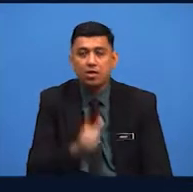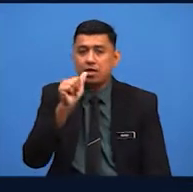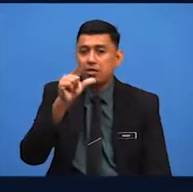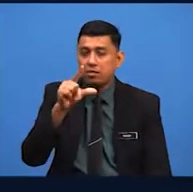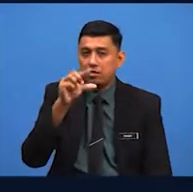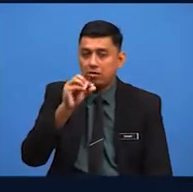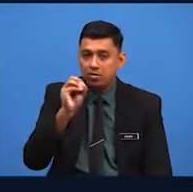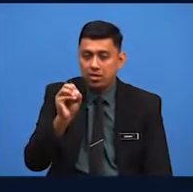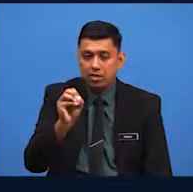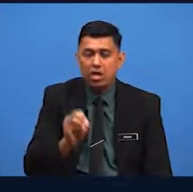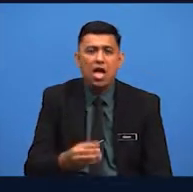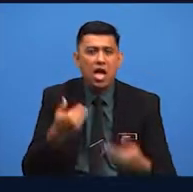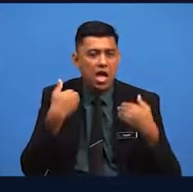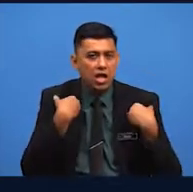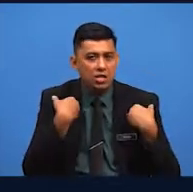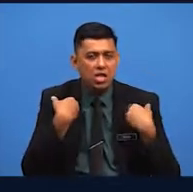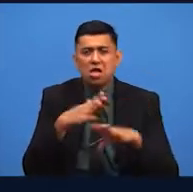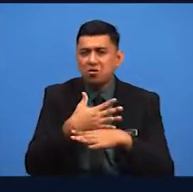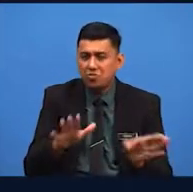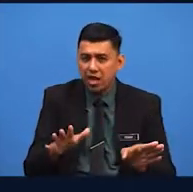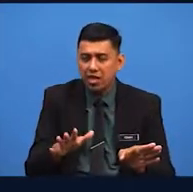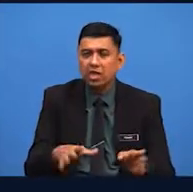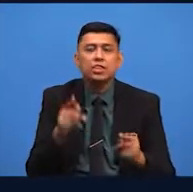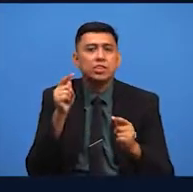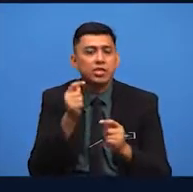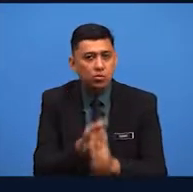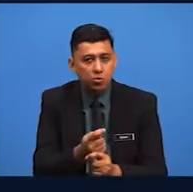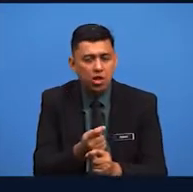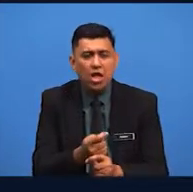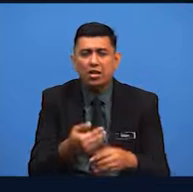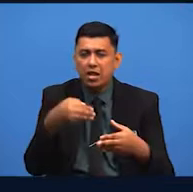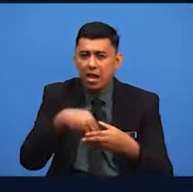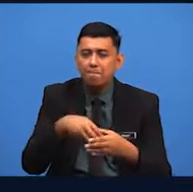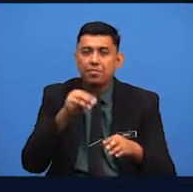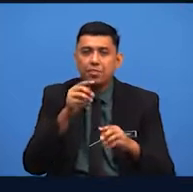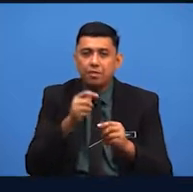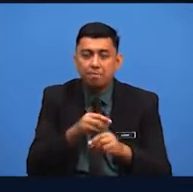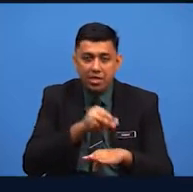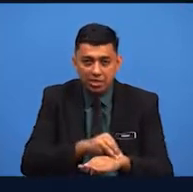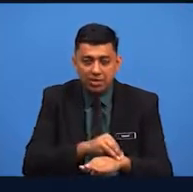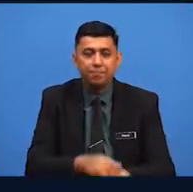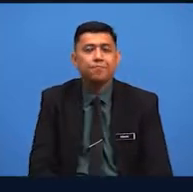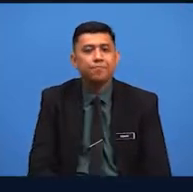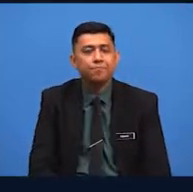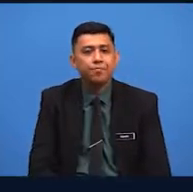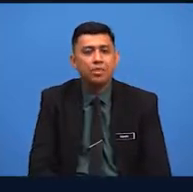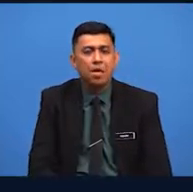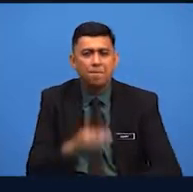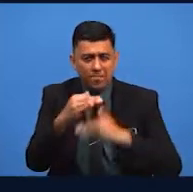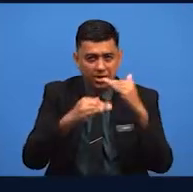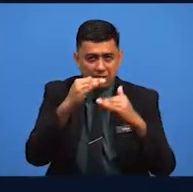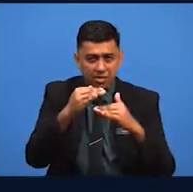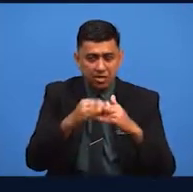algoritma mesti mempunyai kesudahan tertentu dalam suatu tempoh masa. Algoritma yang dibina